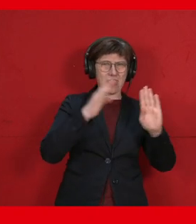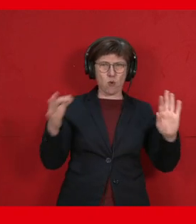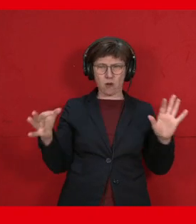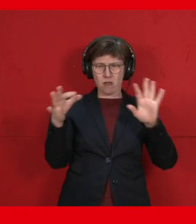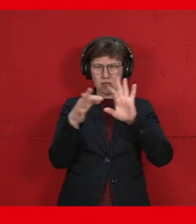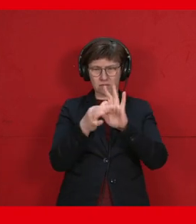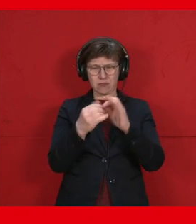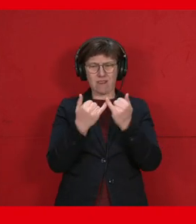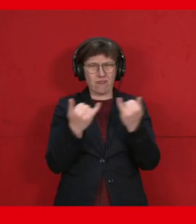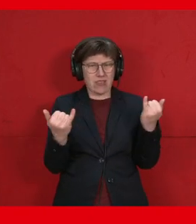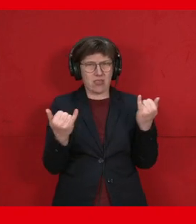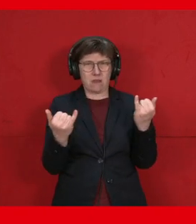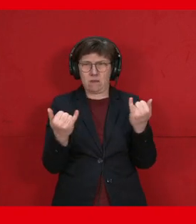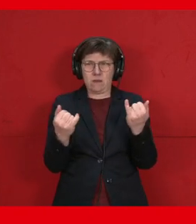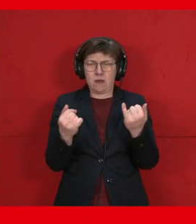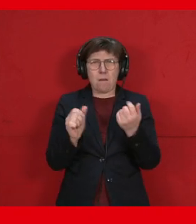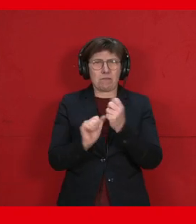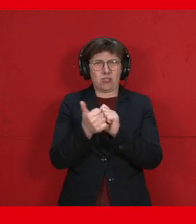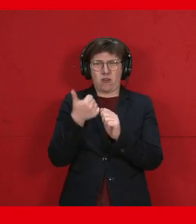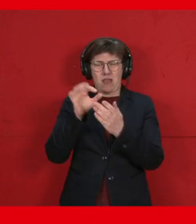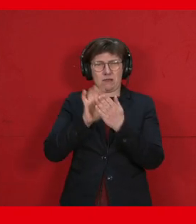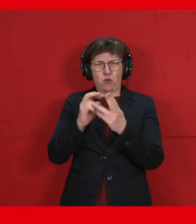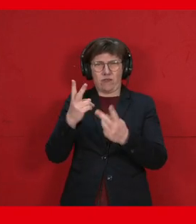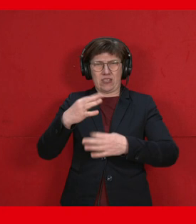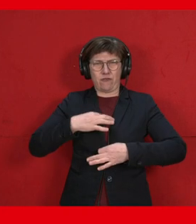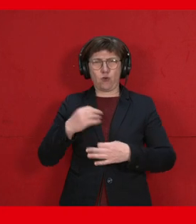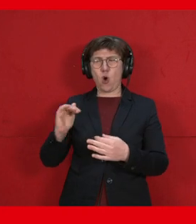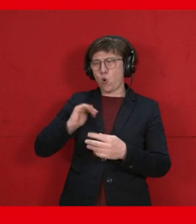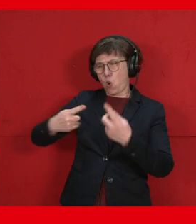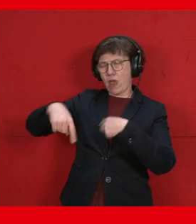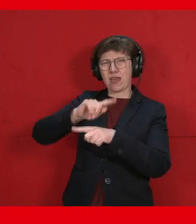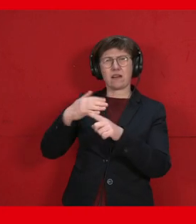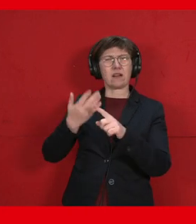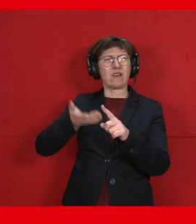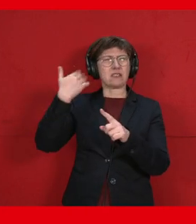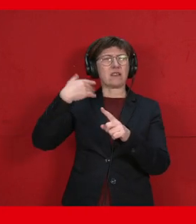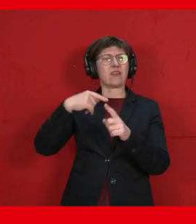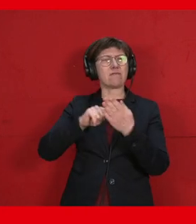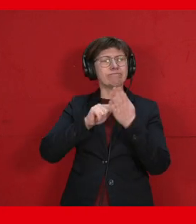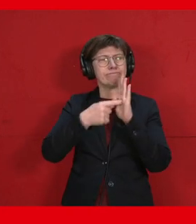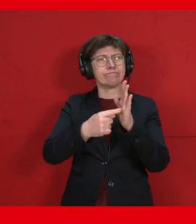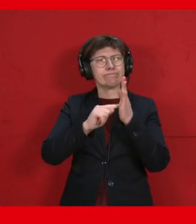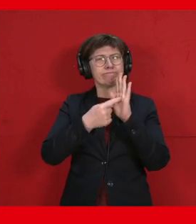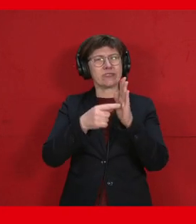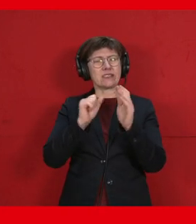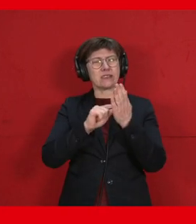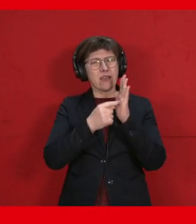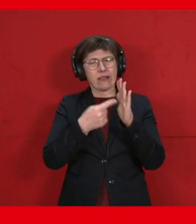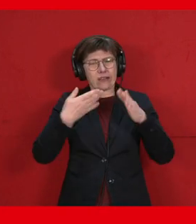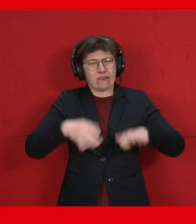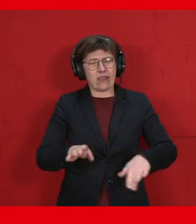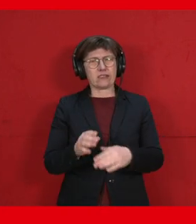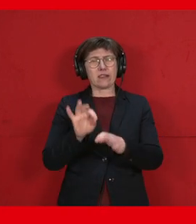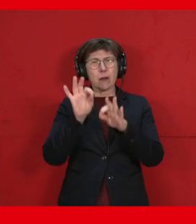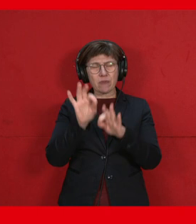zusammen? Das geht ganz besonders an einem Punkt. Ich habe mit Kollegen vor ein paar Jahren mal aufzeigen können, dass eben